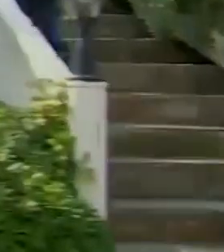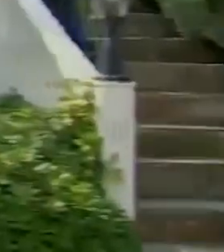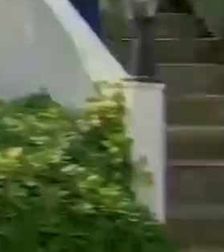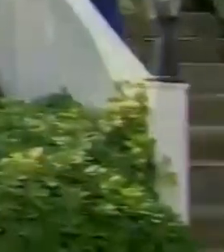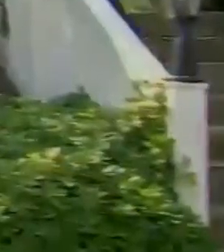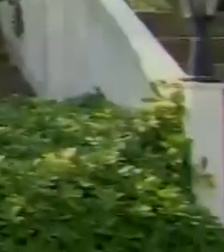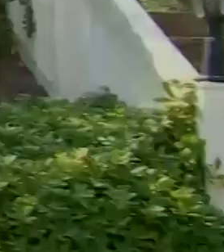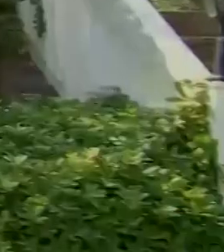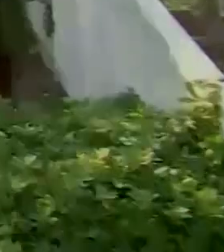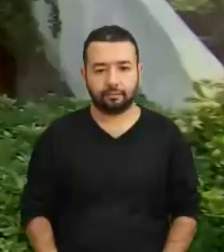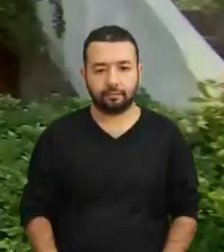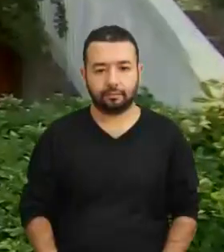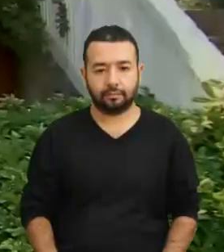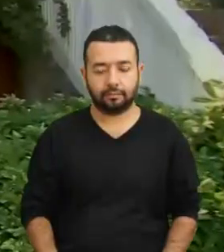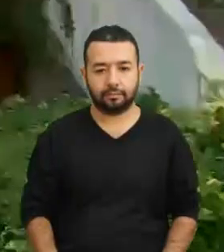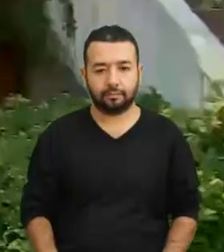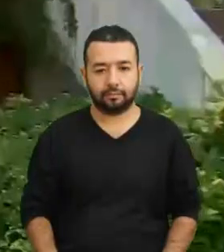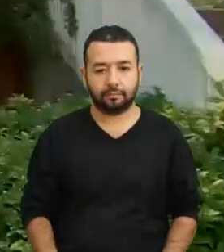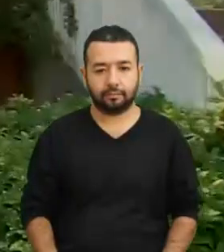dönüp Şükrü'ye bakıyor.